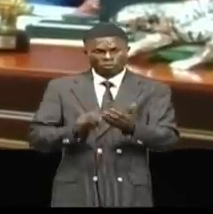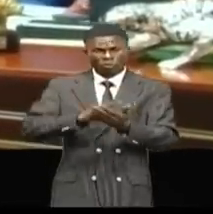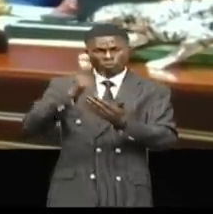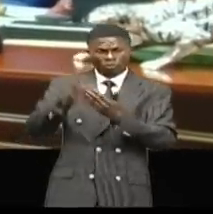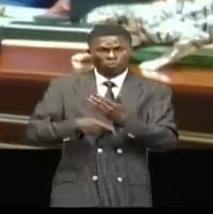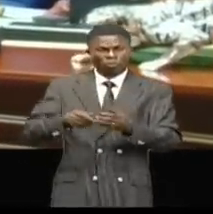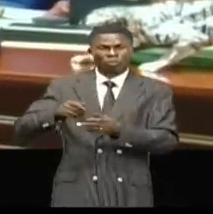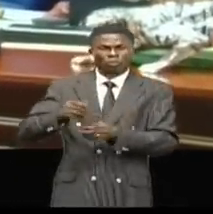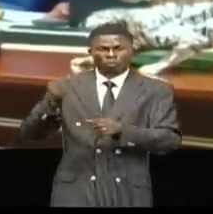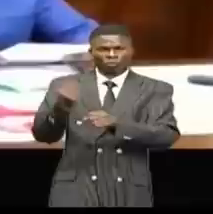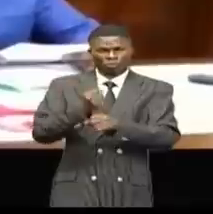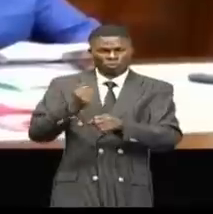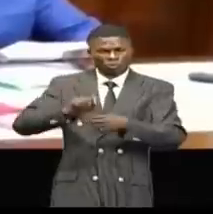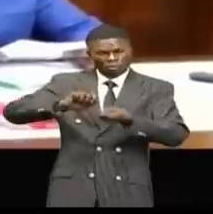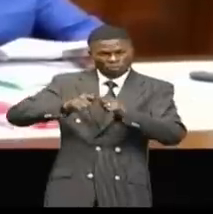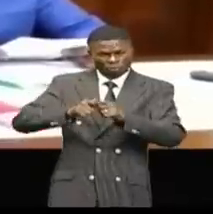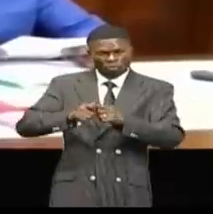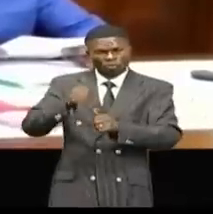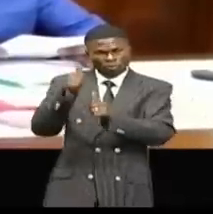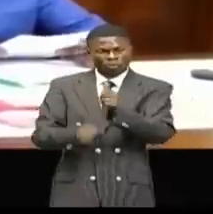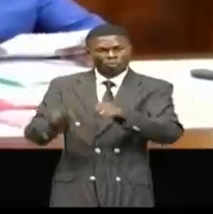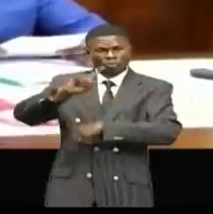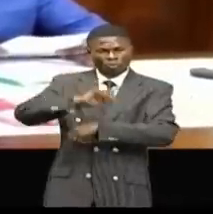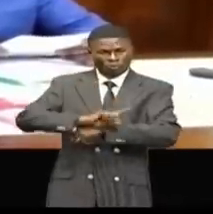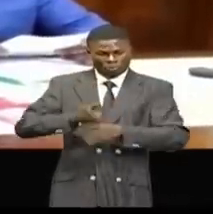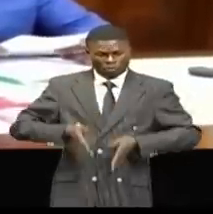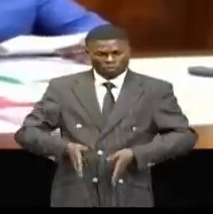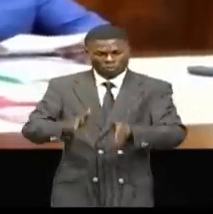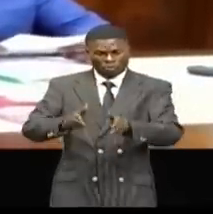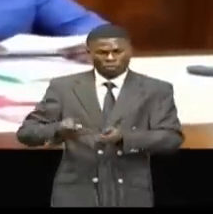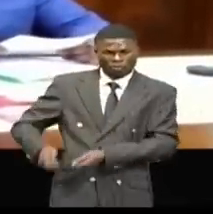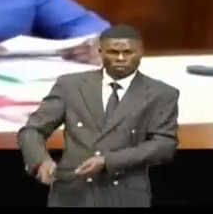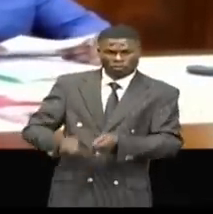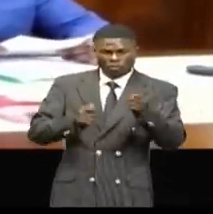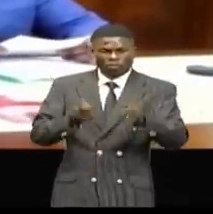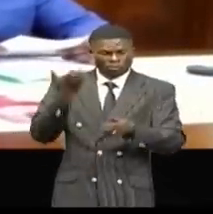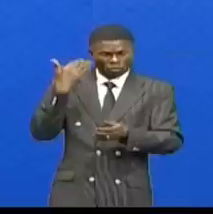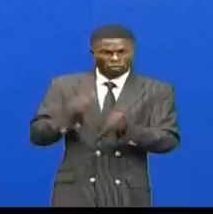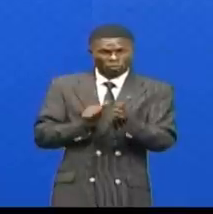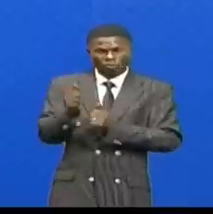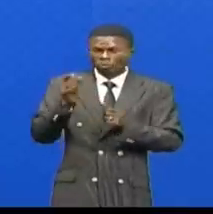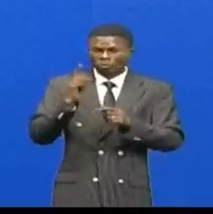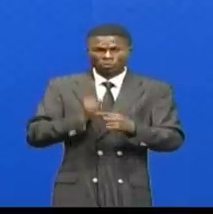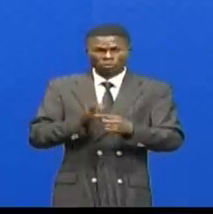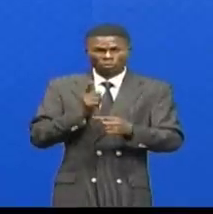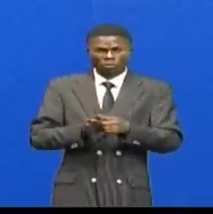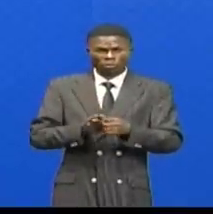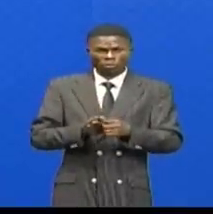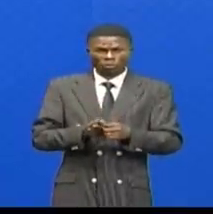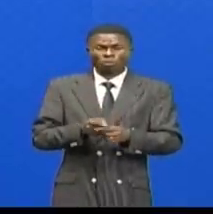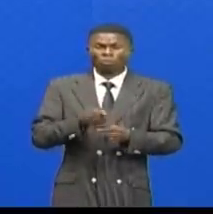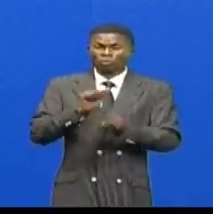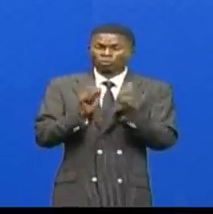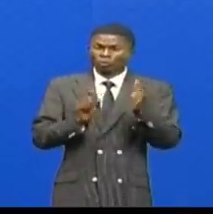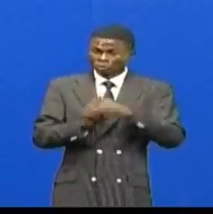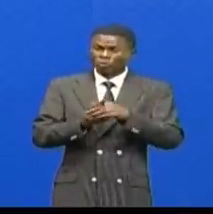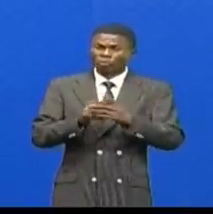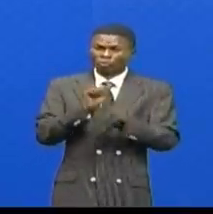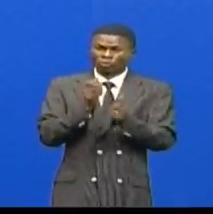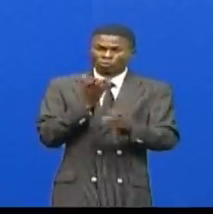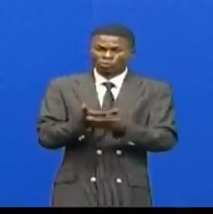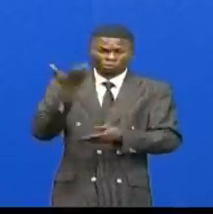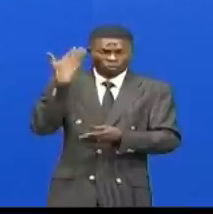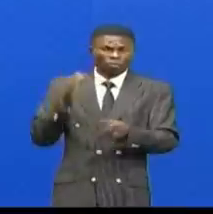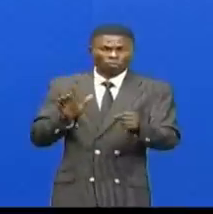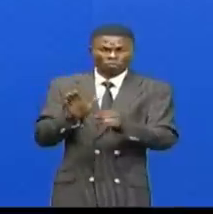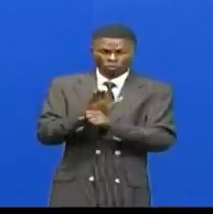d'entretien et d'assainissement régulier des voies d'évacuation des eaux de pluie. Outre cette réalité, ces inondations